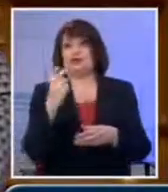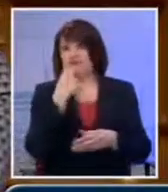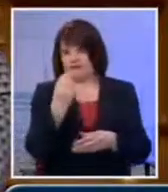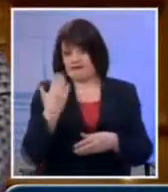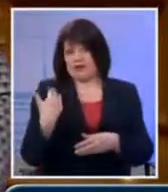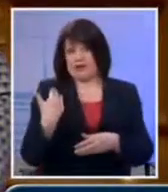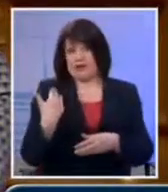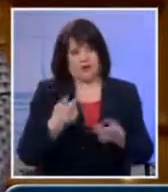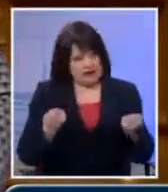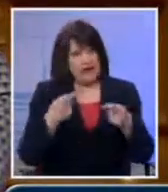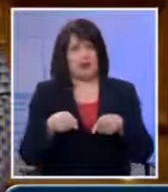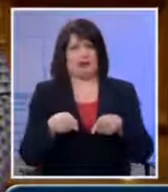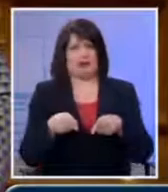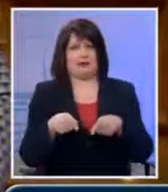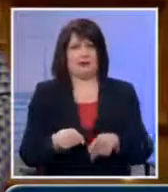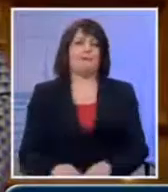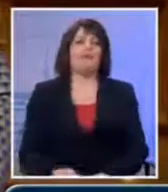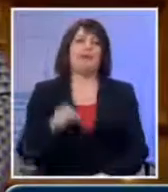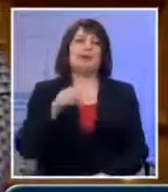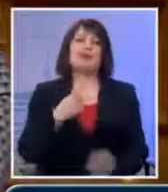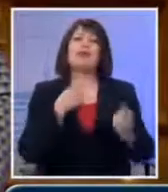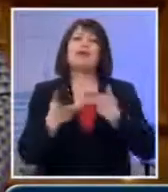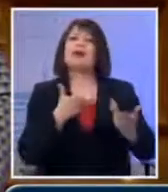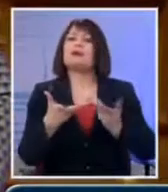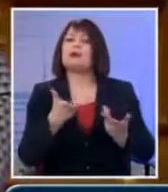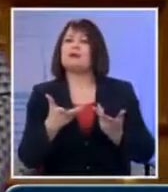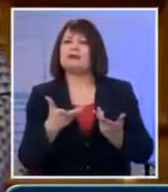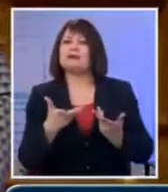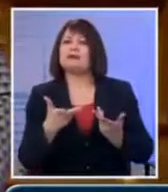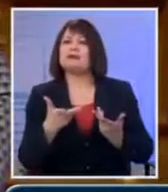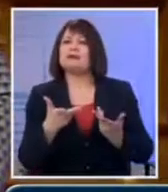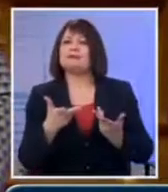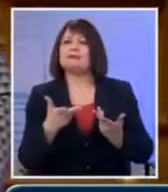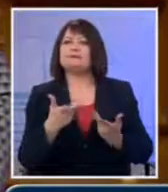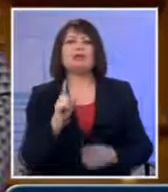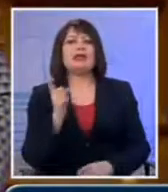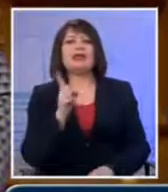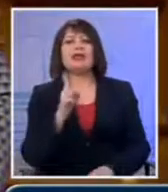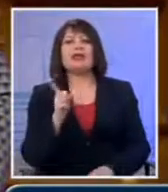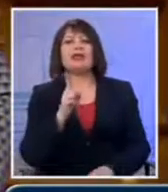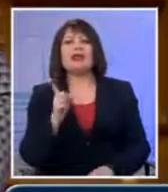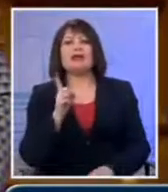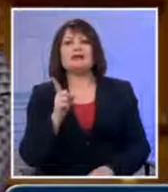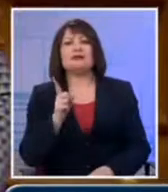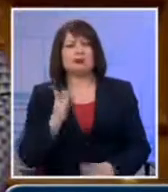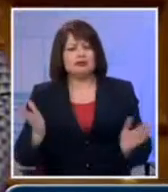Φλεβάρι. Σε αυτή τη διαπραγμάτευση όμως δεν πηγαίνουμε εμείς δίχως κόκκινες